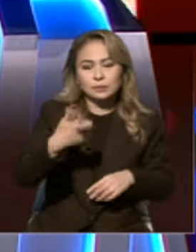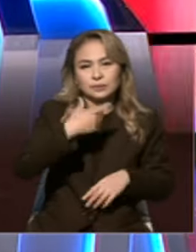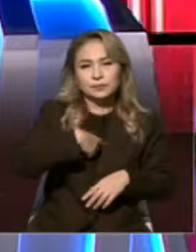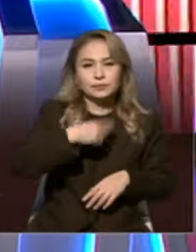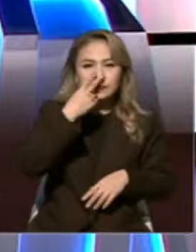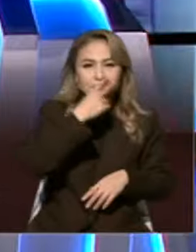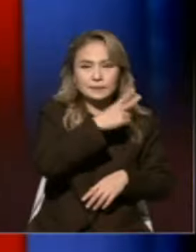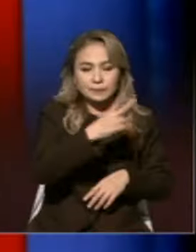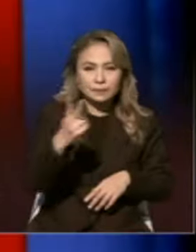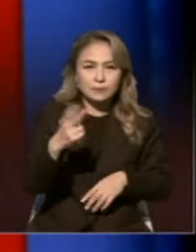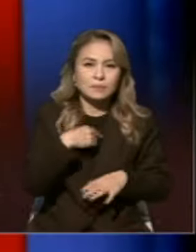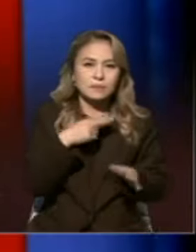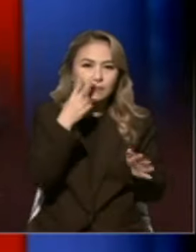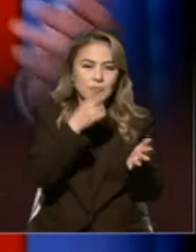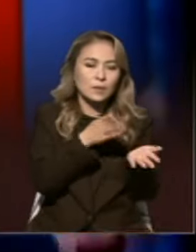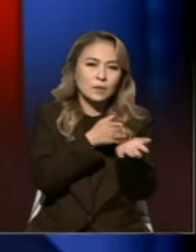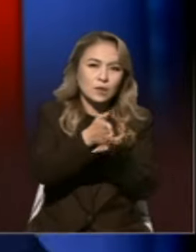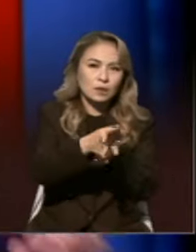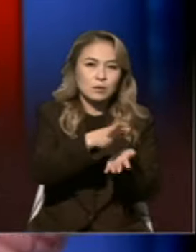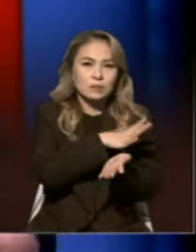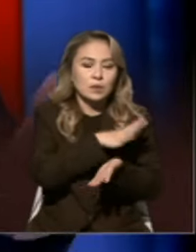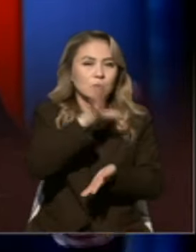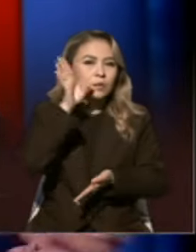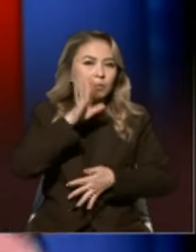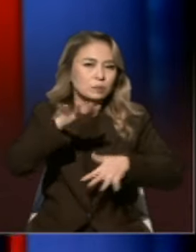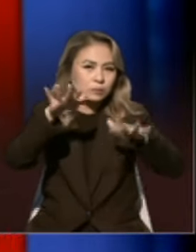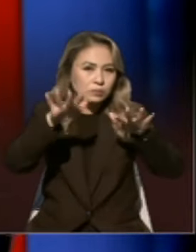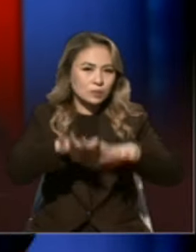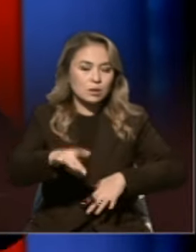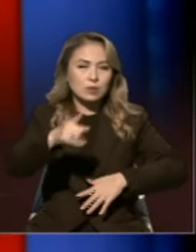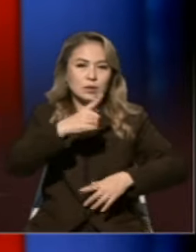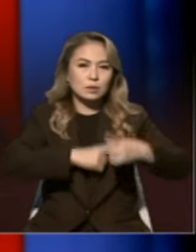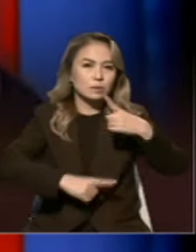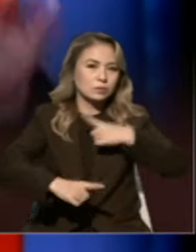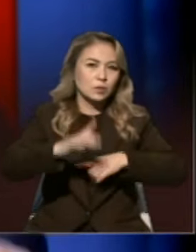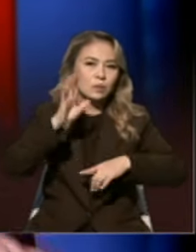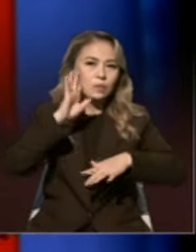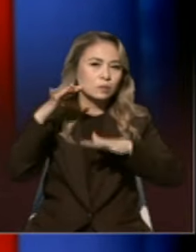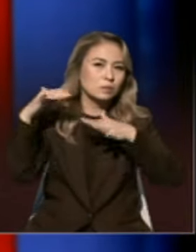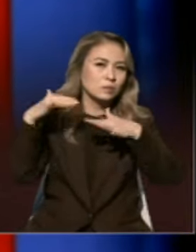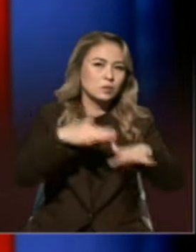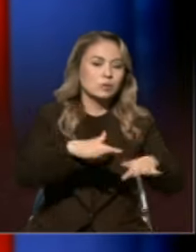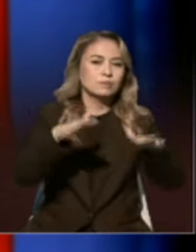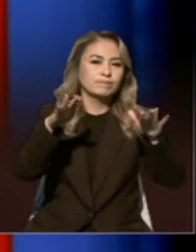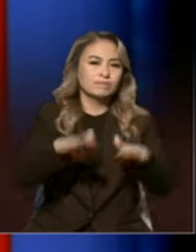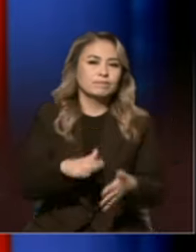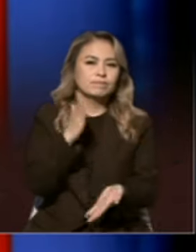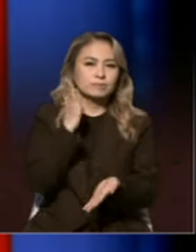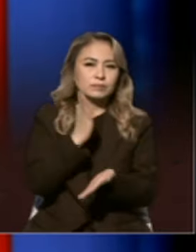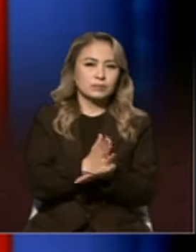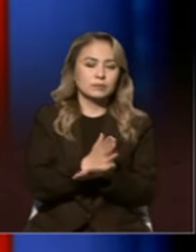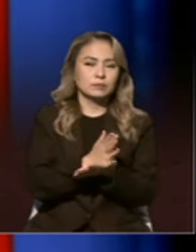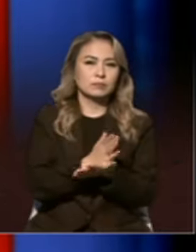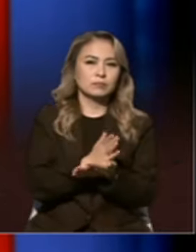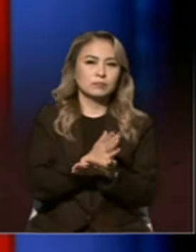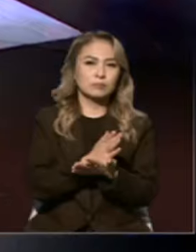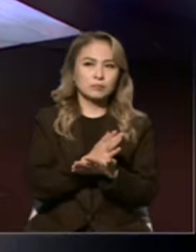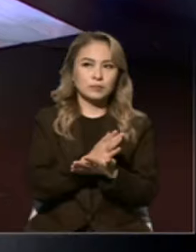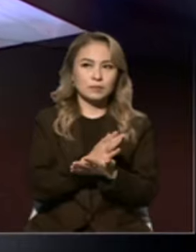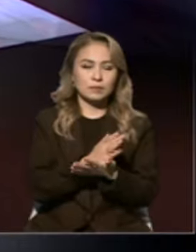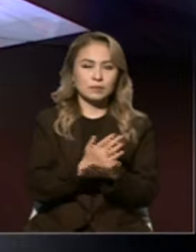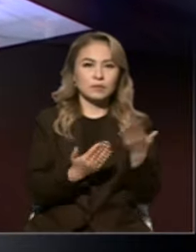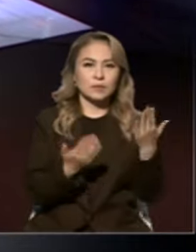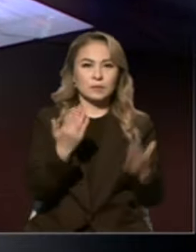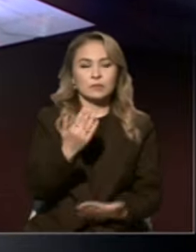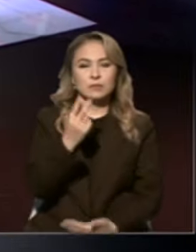барып сол үйлерге кірдім. Уже су қайтқан үйлер, бірақ сол жерге барып, бірақ су кіріп шыққан түскен деңгейі. Тіпті енді ол жерде былай қарап